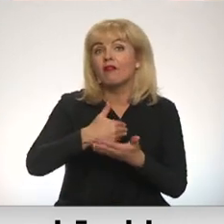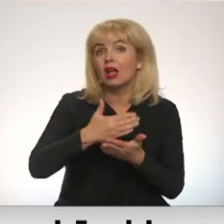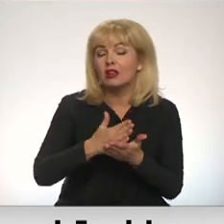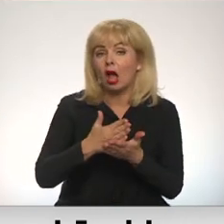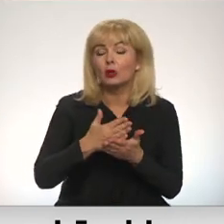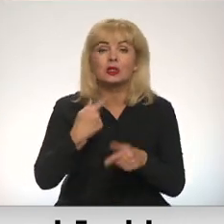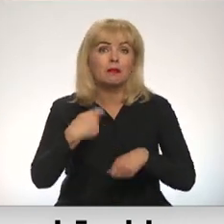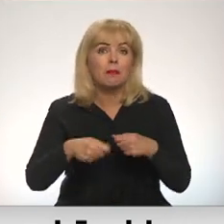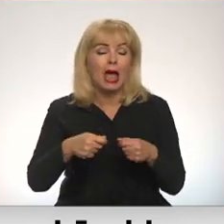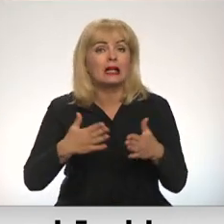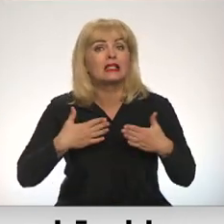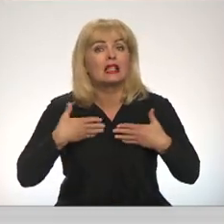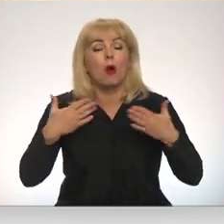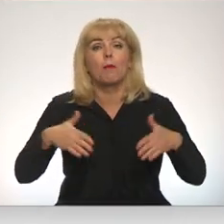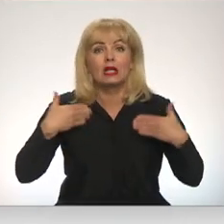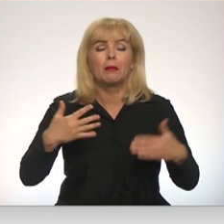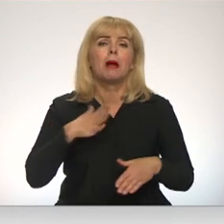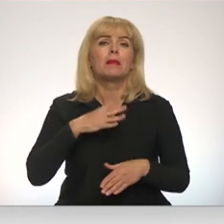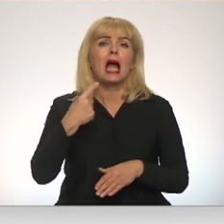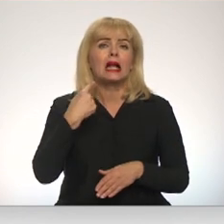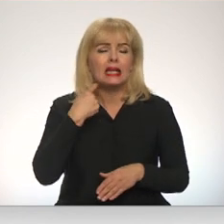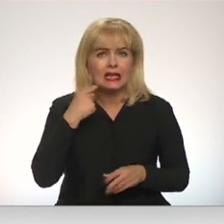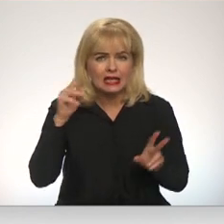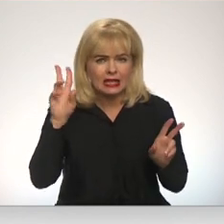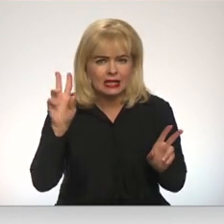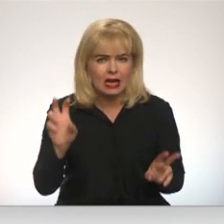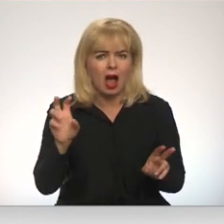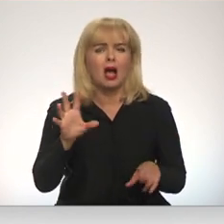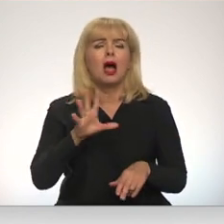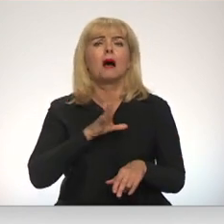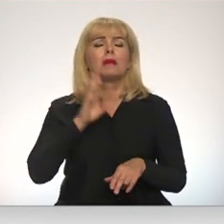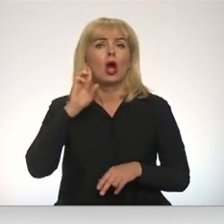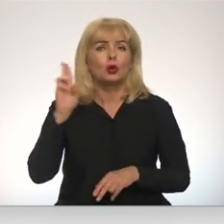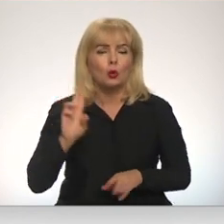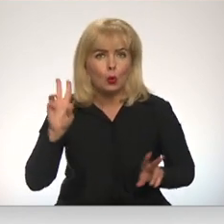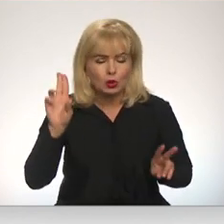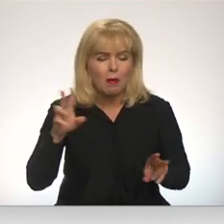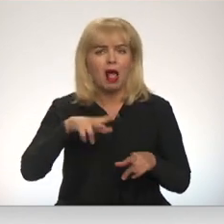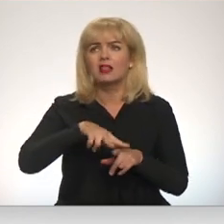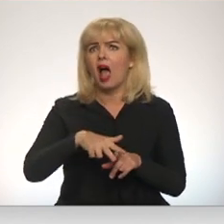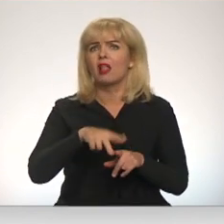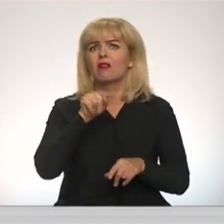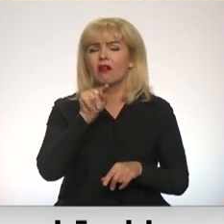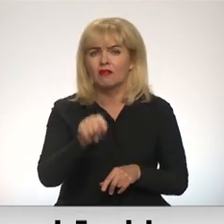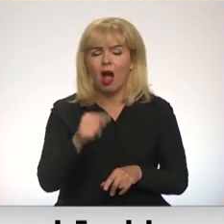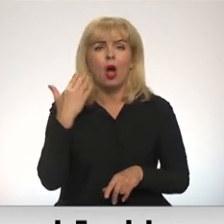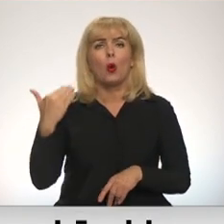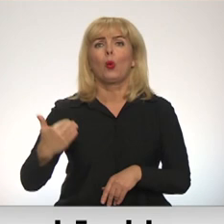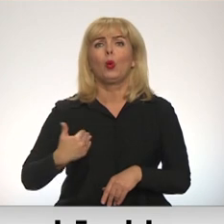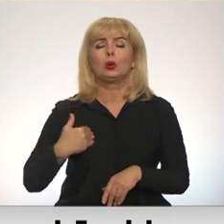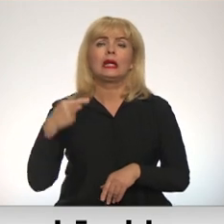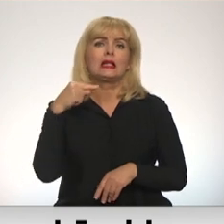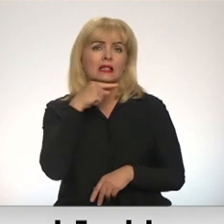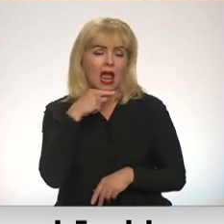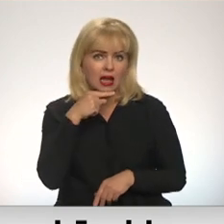priekam. Bija Rīga, bija Baltas, te bija Jūrmala, bija Jelgava, tad bija Kuldīga, bija